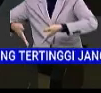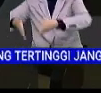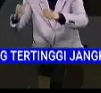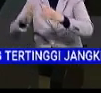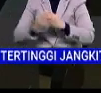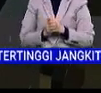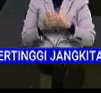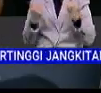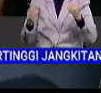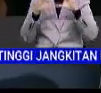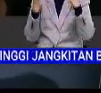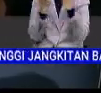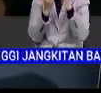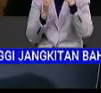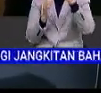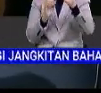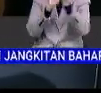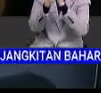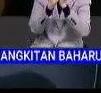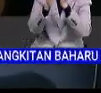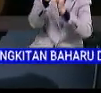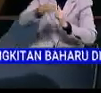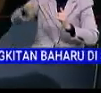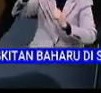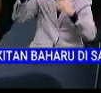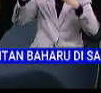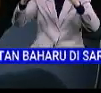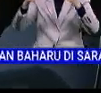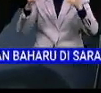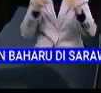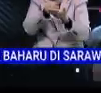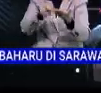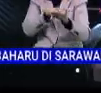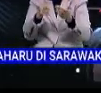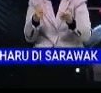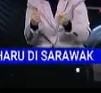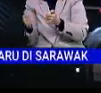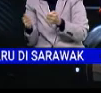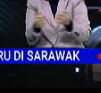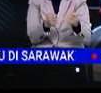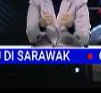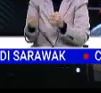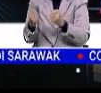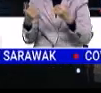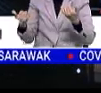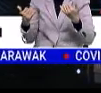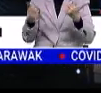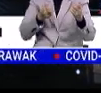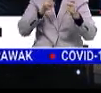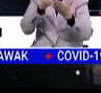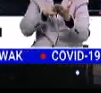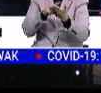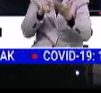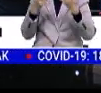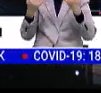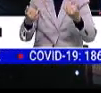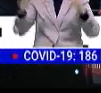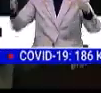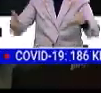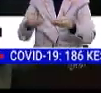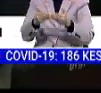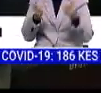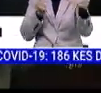kelab e-sukan di sekolah-sekolah dipelopori oleh permainan video menerusi telefon pintar dan konsol. Oleh itu, pengenalan